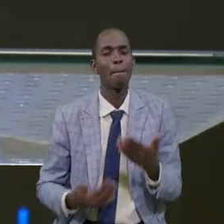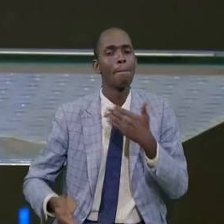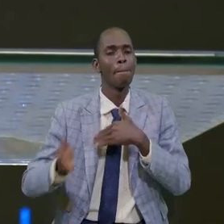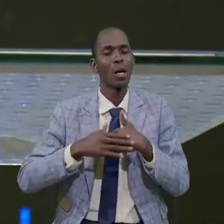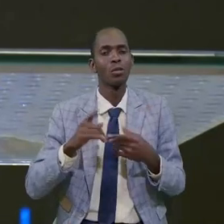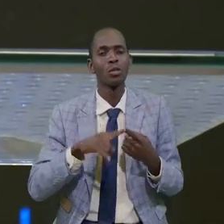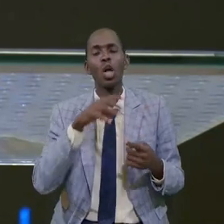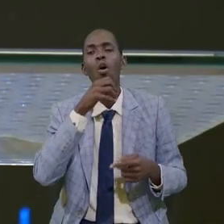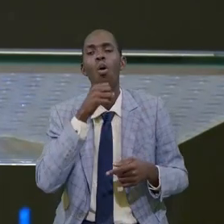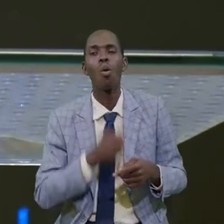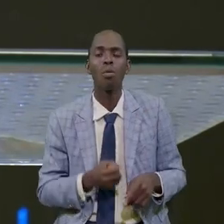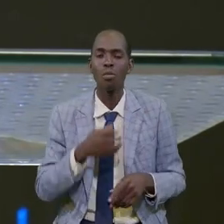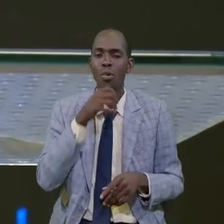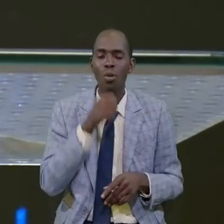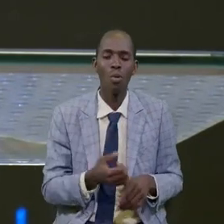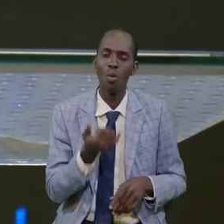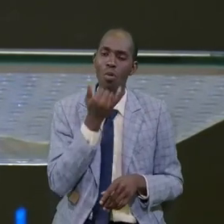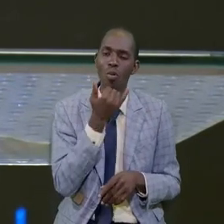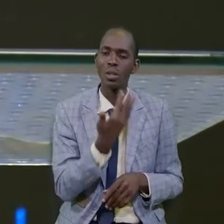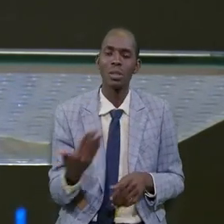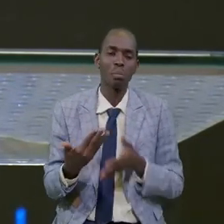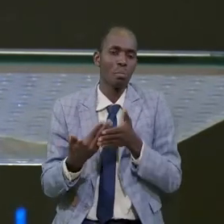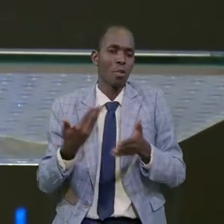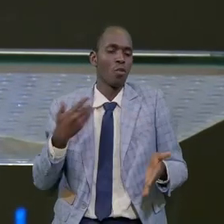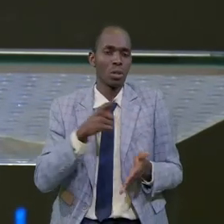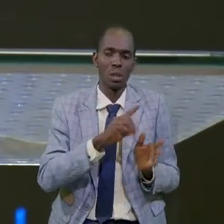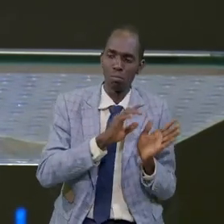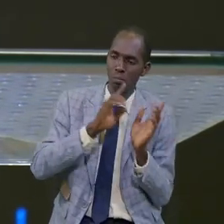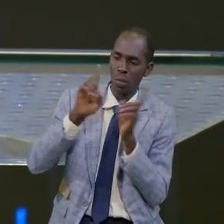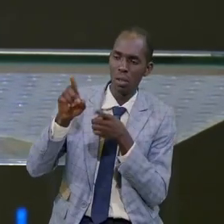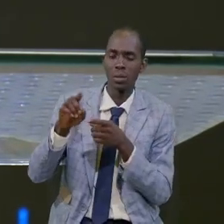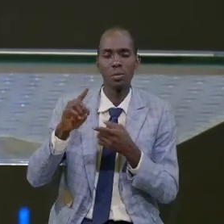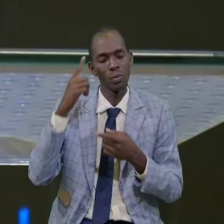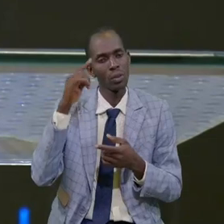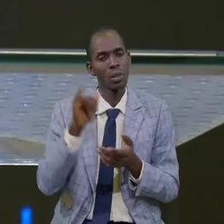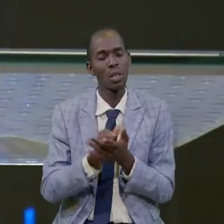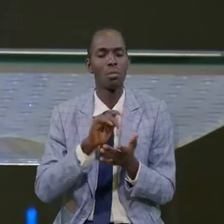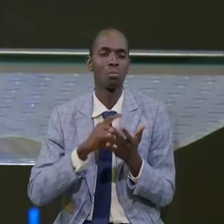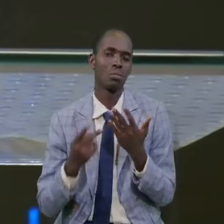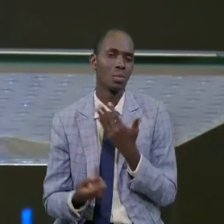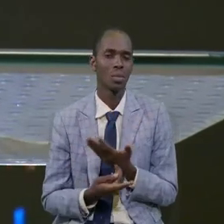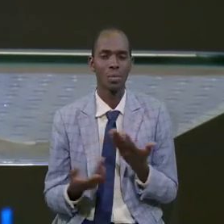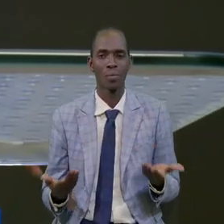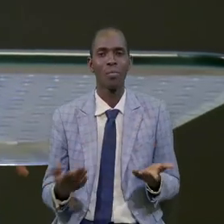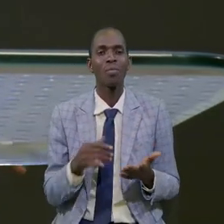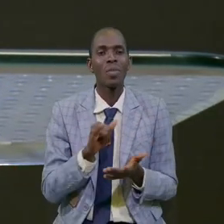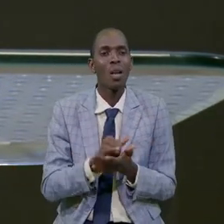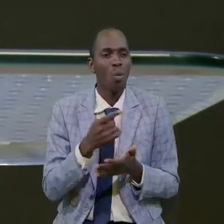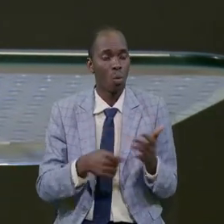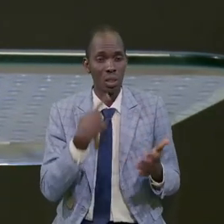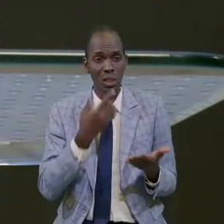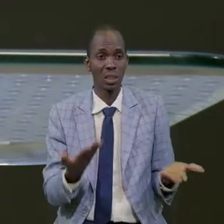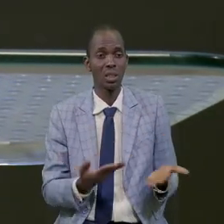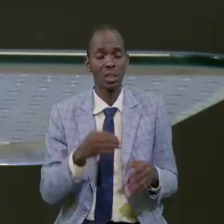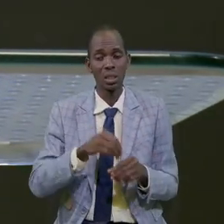ce qu'il faisait avant cette merveilleuse retraite. Alors, c'est ce qu'il disait ici au sujet de ces